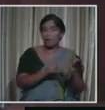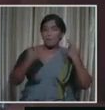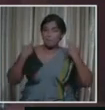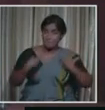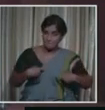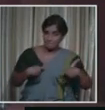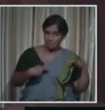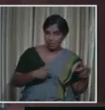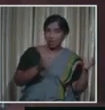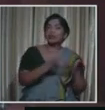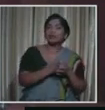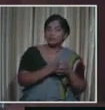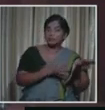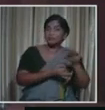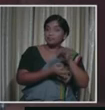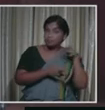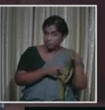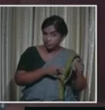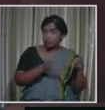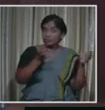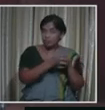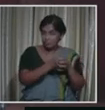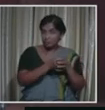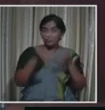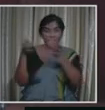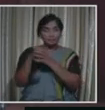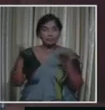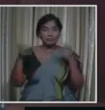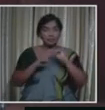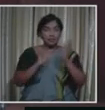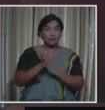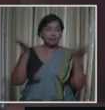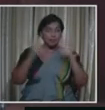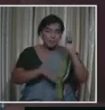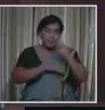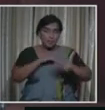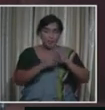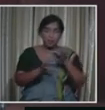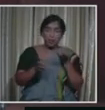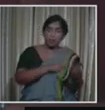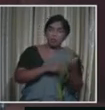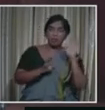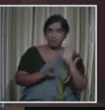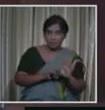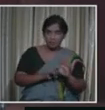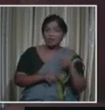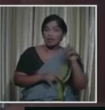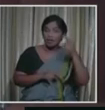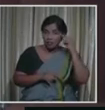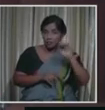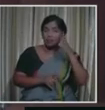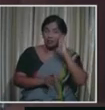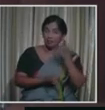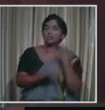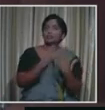Rajapaksa, Mei Paja, Mei Handa, M Kendala, Arliya, Kamandre, Kendala, Selasum Kerala, Paharat Diat Kerala. Epi di mana suatu ini periksaan